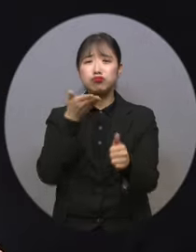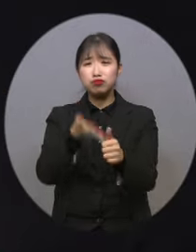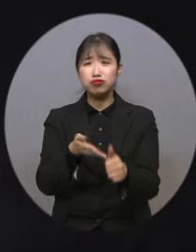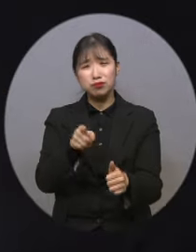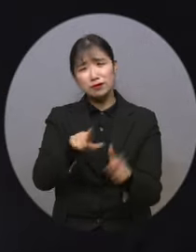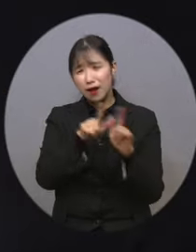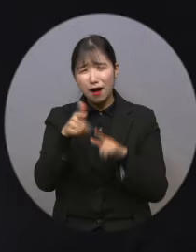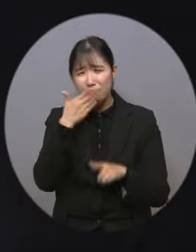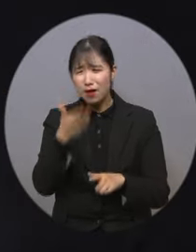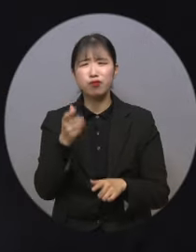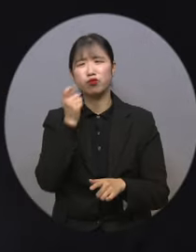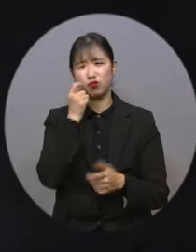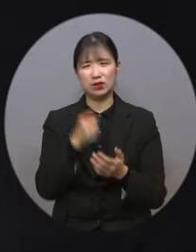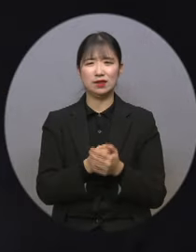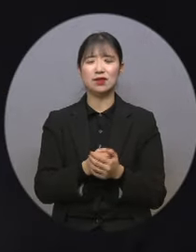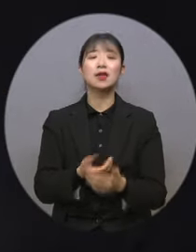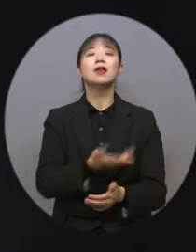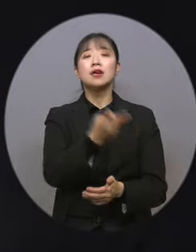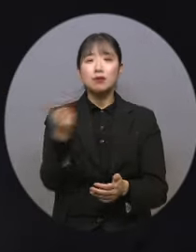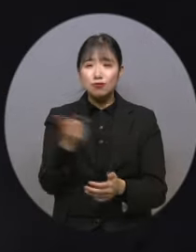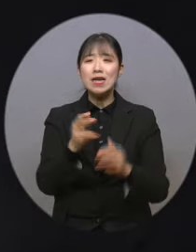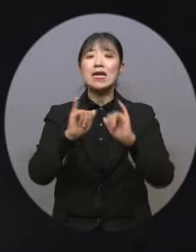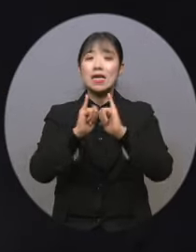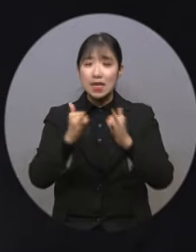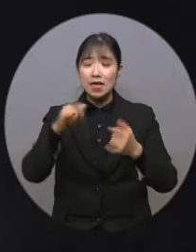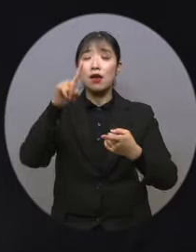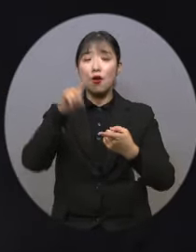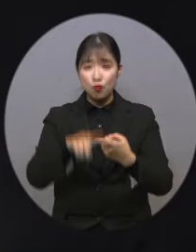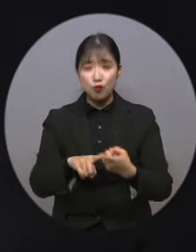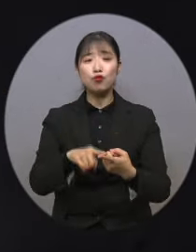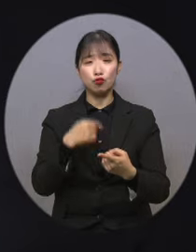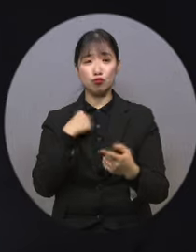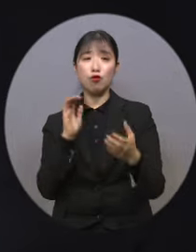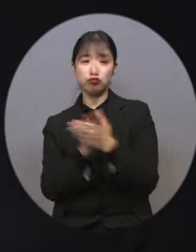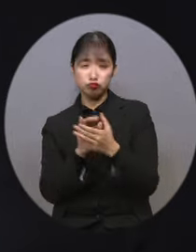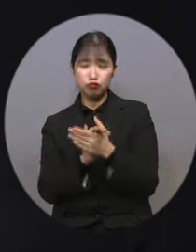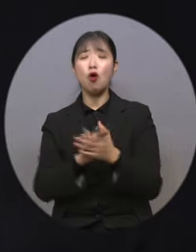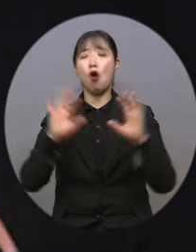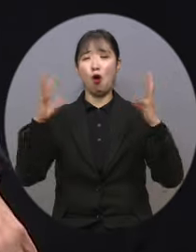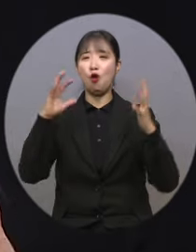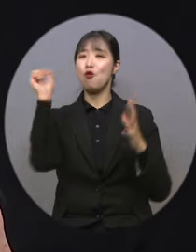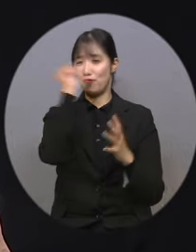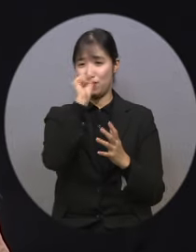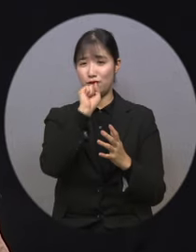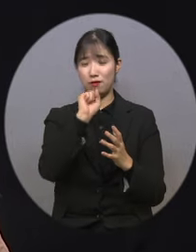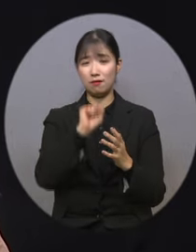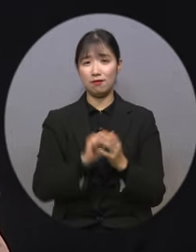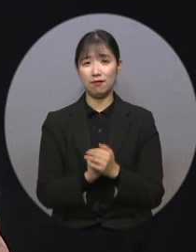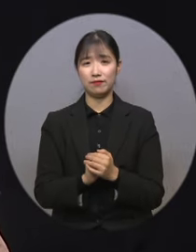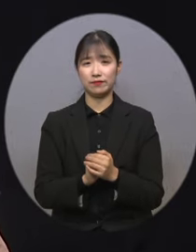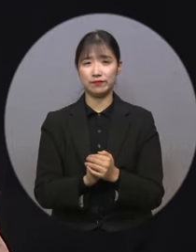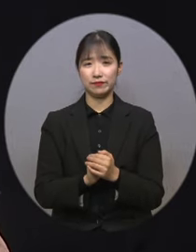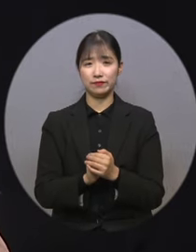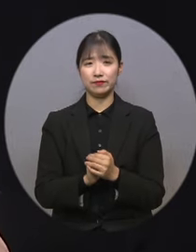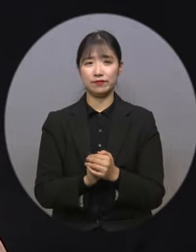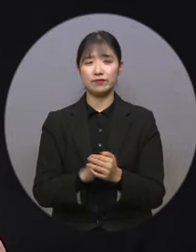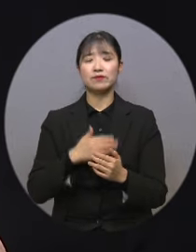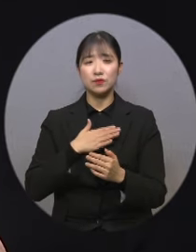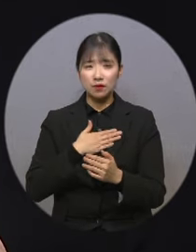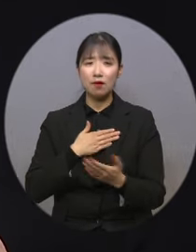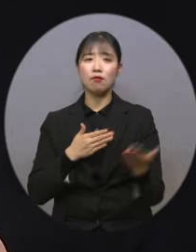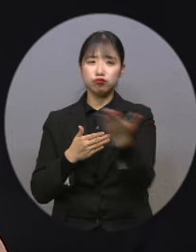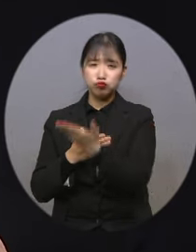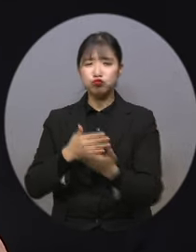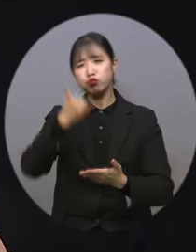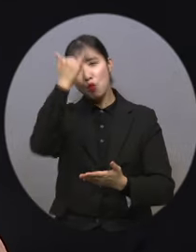밤에 안될지 그분들의 인간적으로 내 100% 그런 사람이 내 친구라면 100% 환영 하지요 예 나는 그 분들이